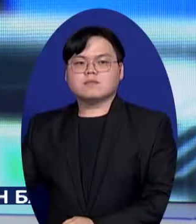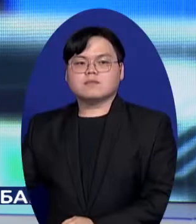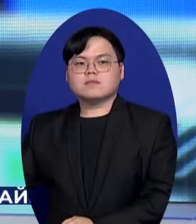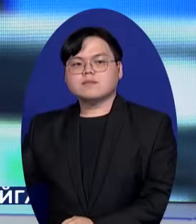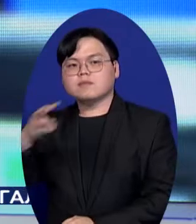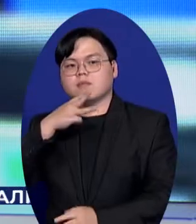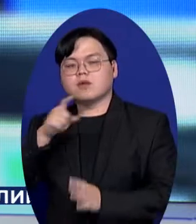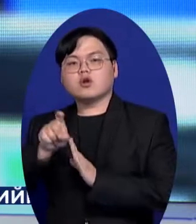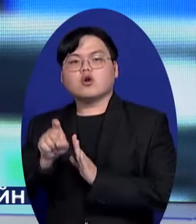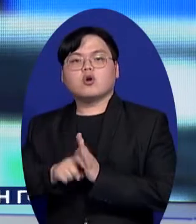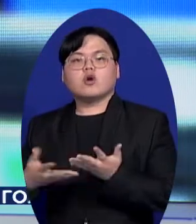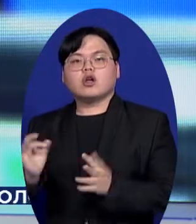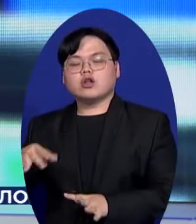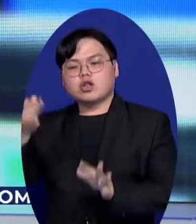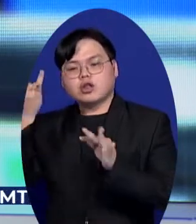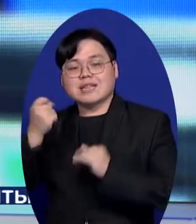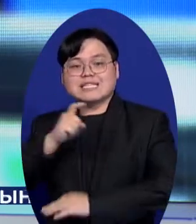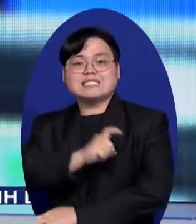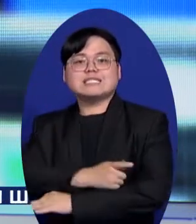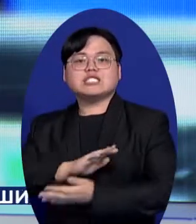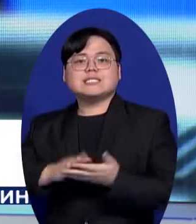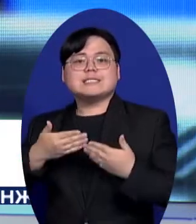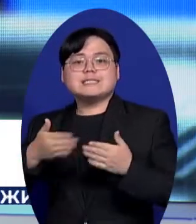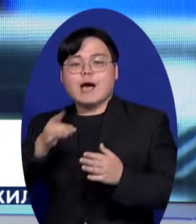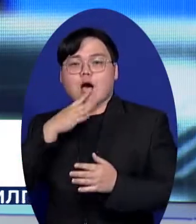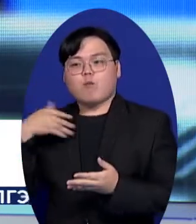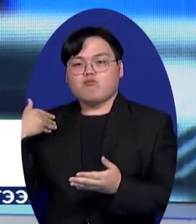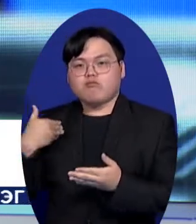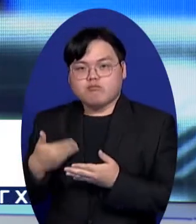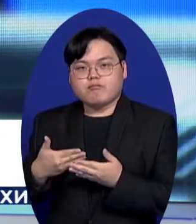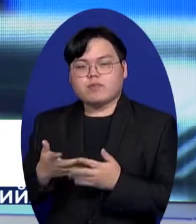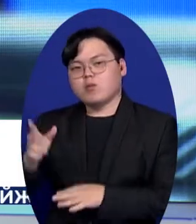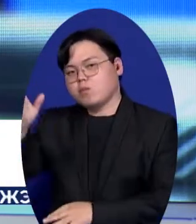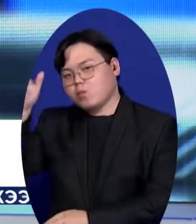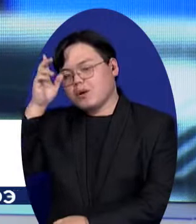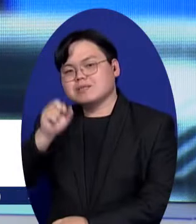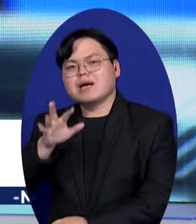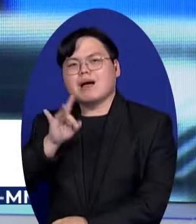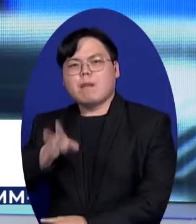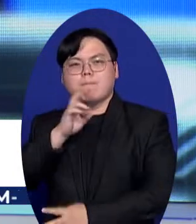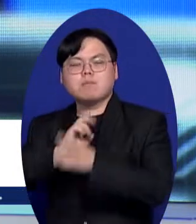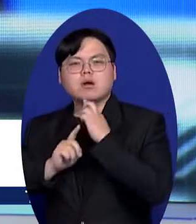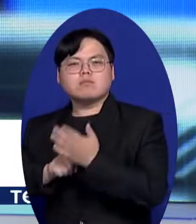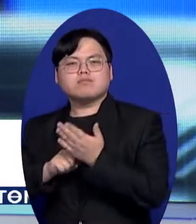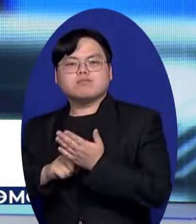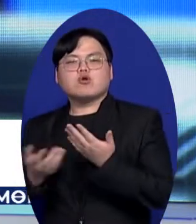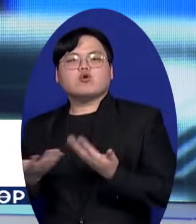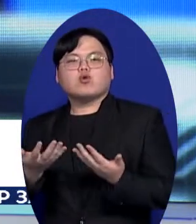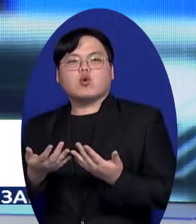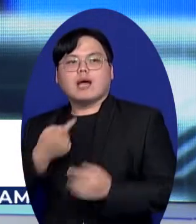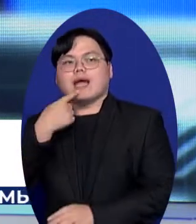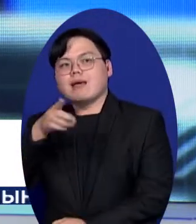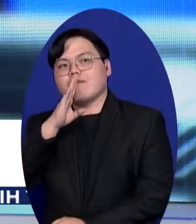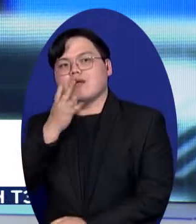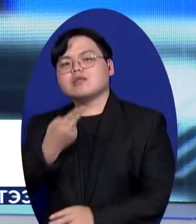Цагийн үрд мэдээллийн хөтөлбөр энэ 7 хоногт хичээлийн шинэ жил эхлэх төгсөнтэй холбогдуулаад боловсролын салбарын тулгамцсан асуудлуудыг хөндөж байгаа хэлээ. За